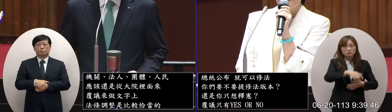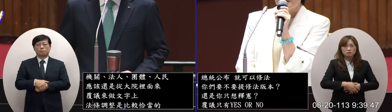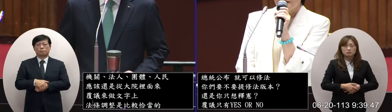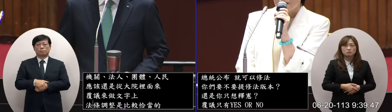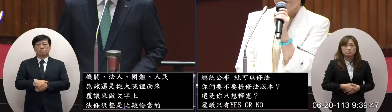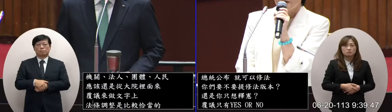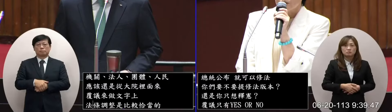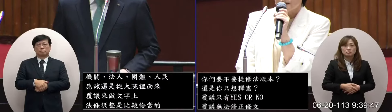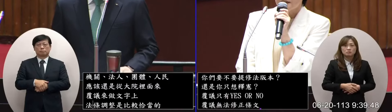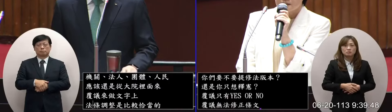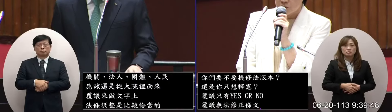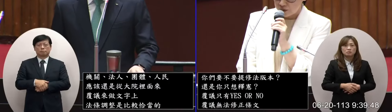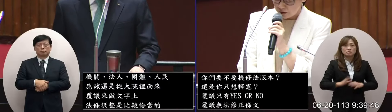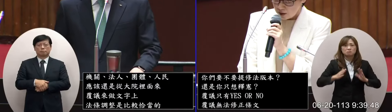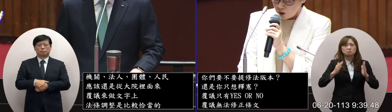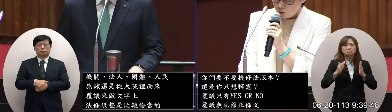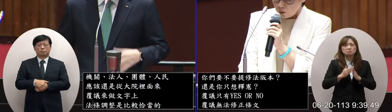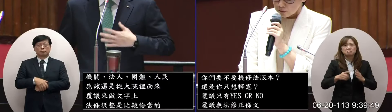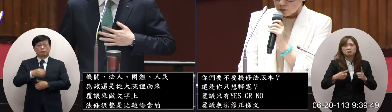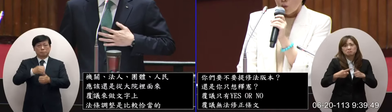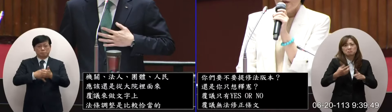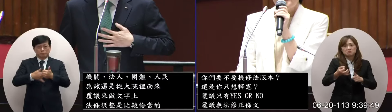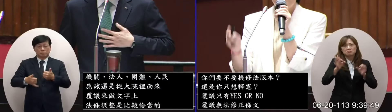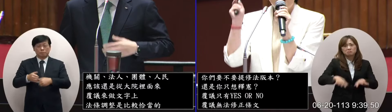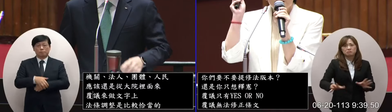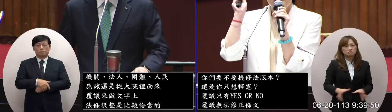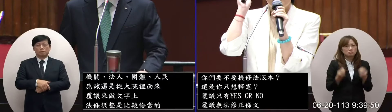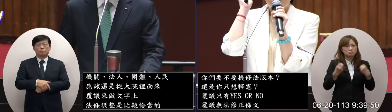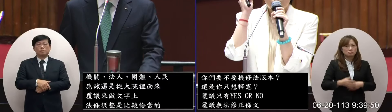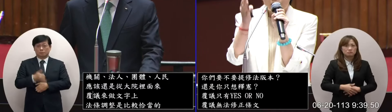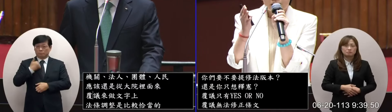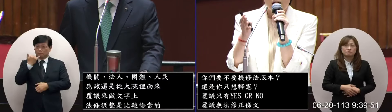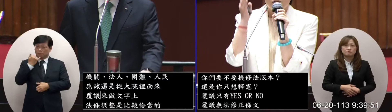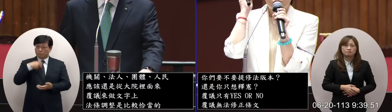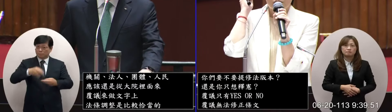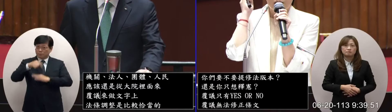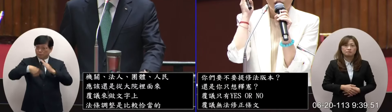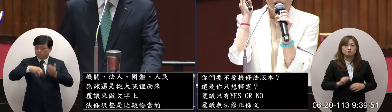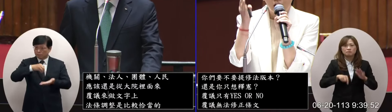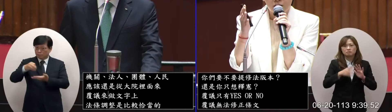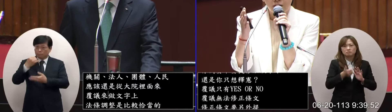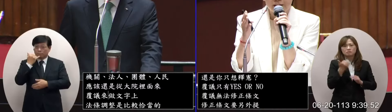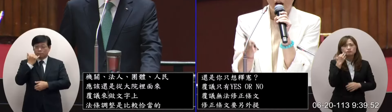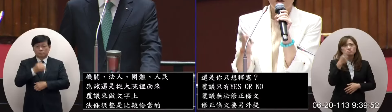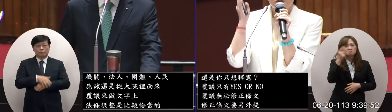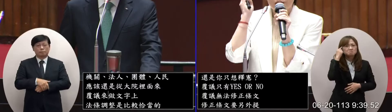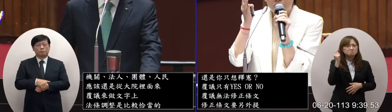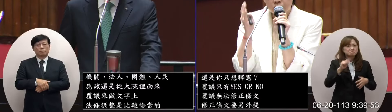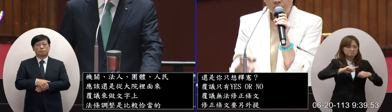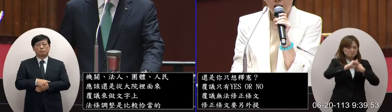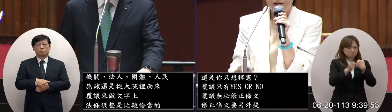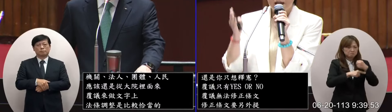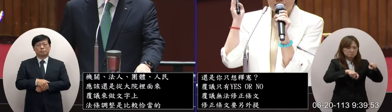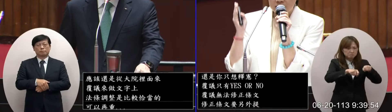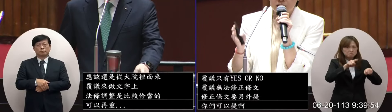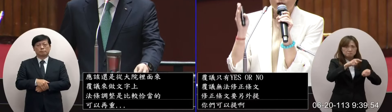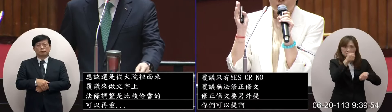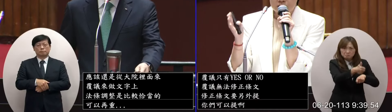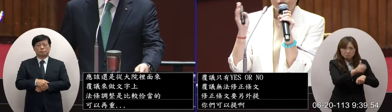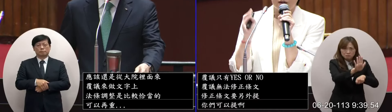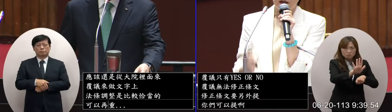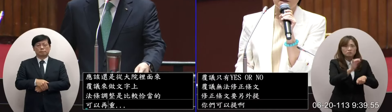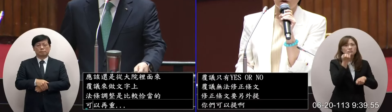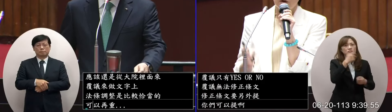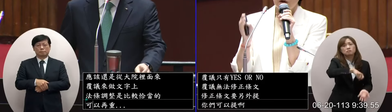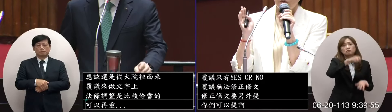需要浪费国家资源。 委员，我希望来提吗？ 院长，如果你有更好的法条，就拿出来，大家可